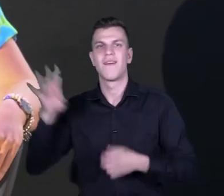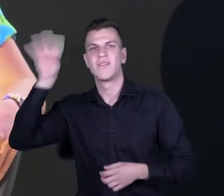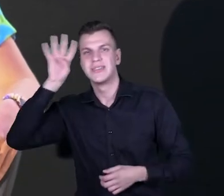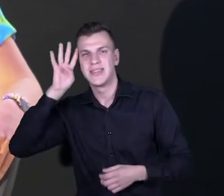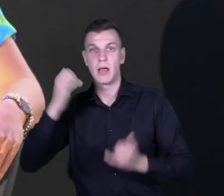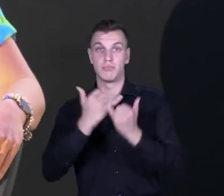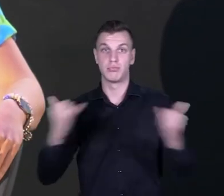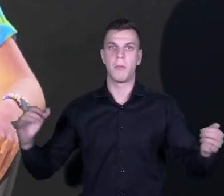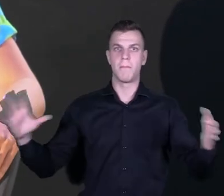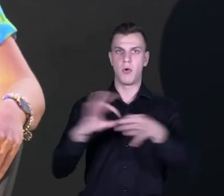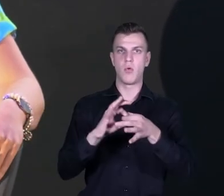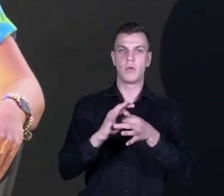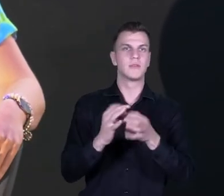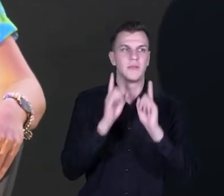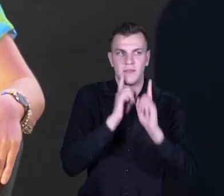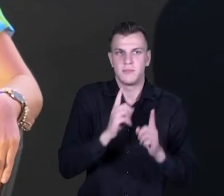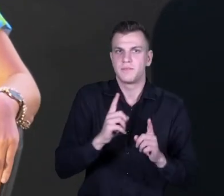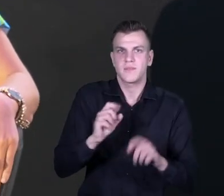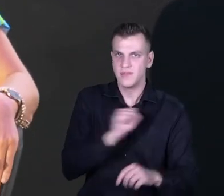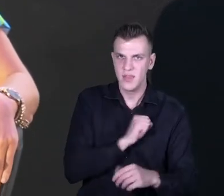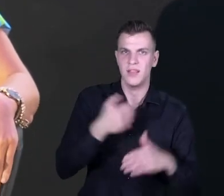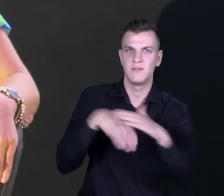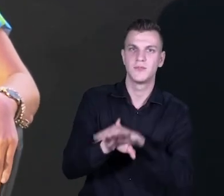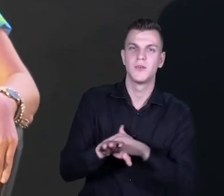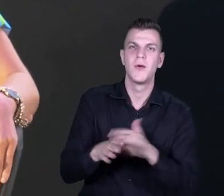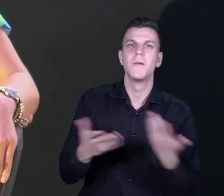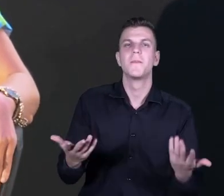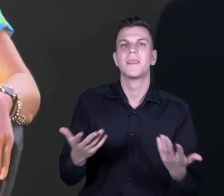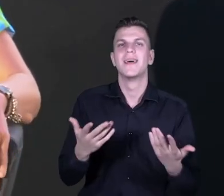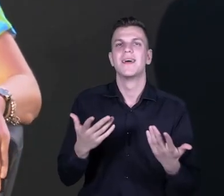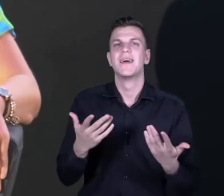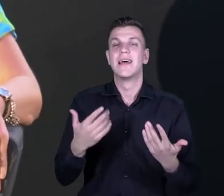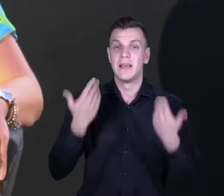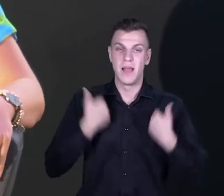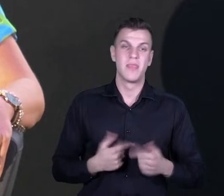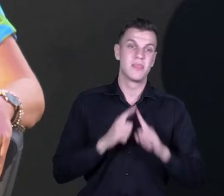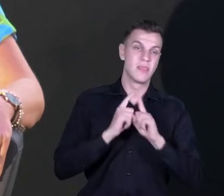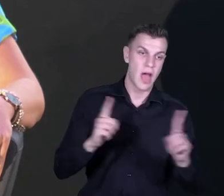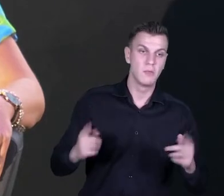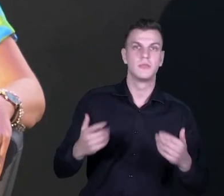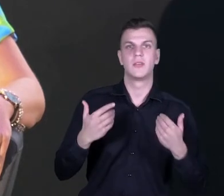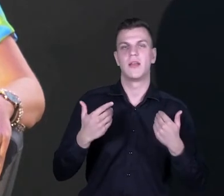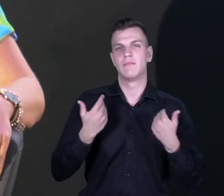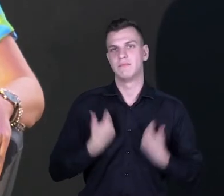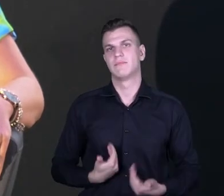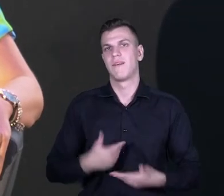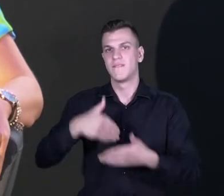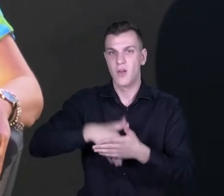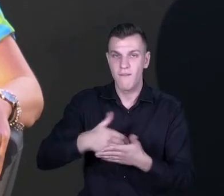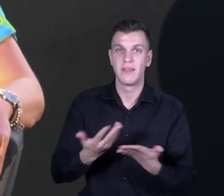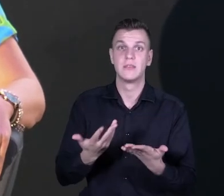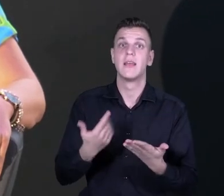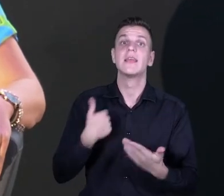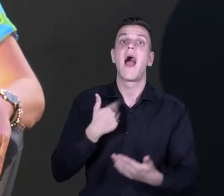udało się wiele ciekawych rzeczy zrobić, ale dla mnie jako dla nauczyciela, nauczycielki i wychowawczyni ważne było to, żeby moje uczennice i